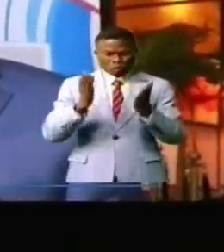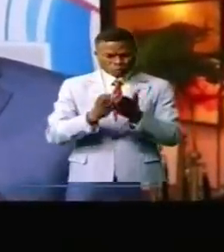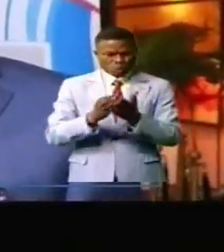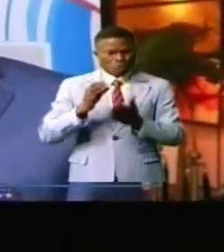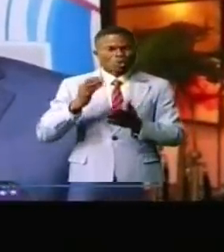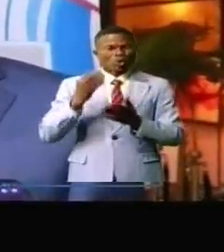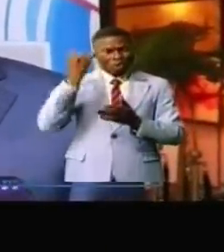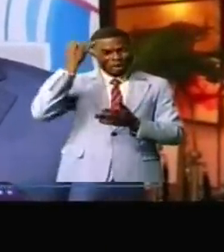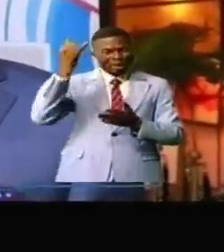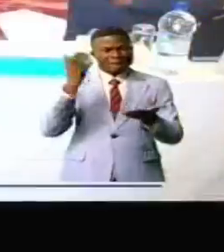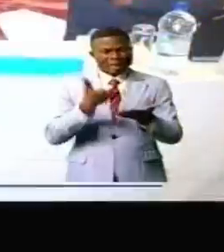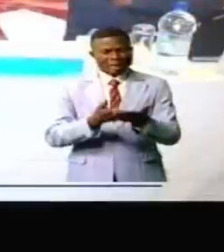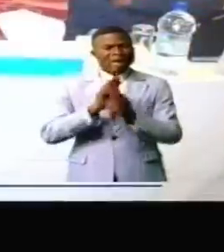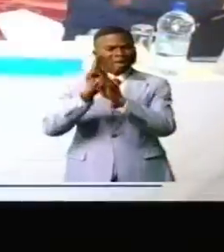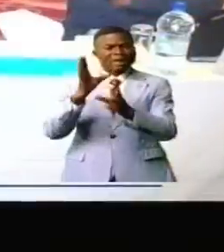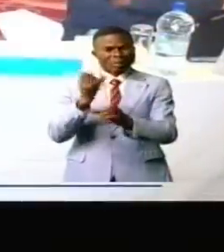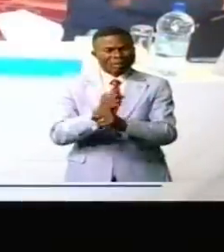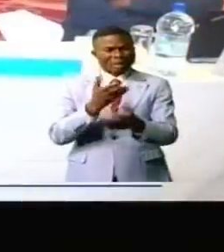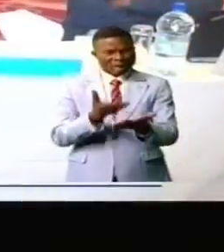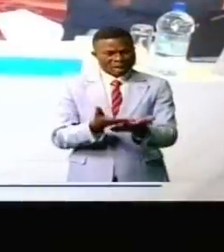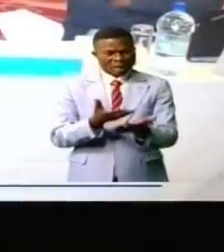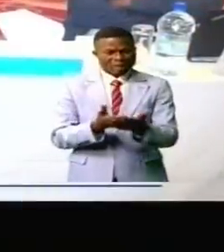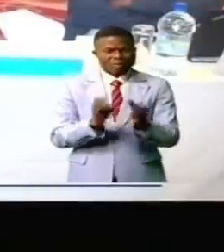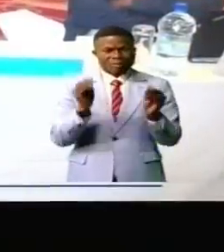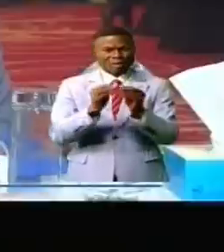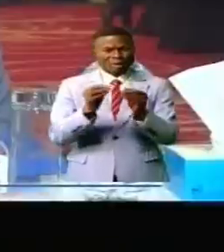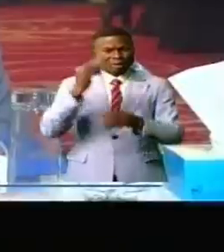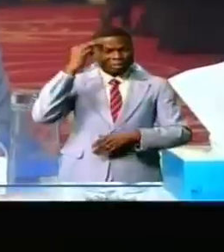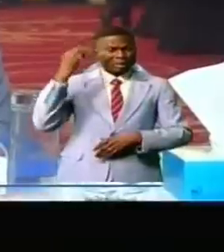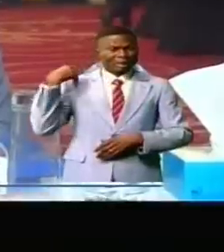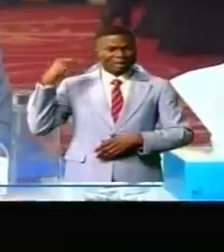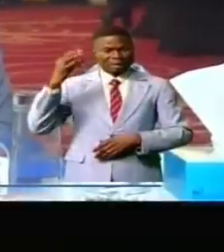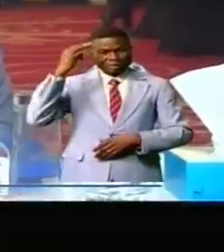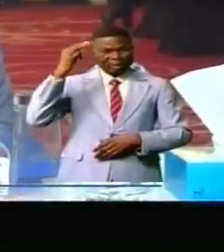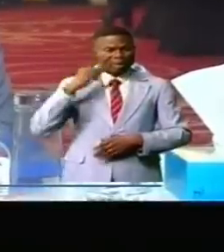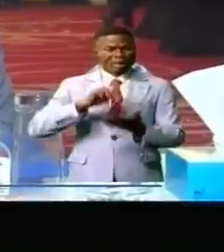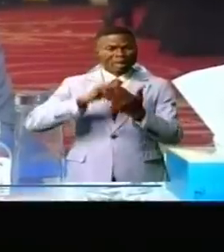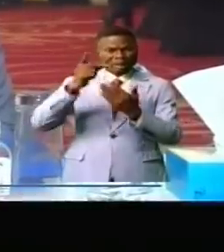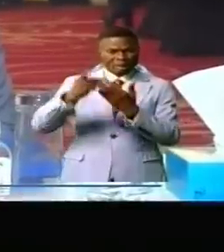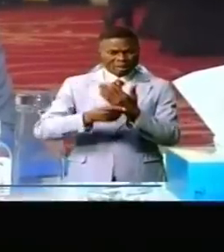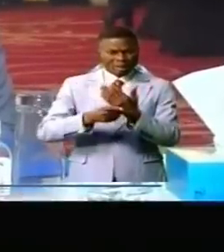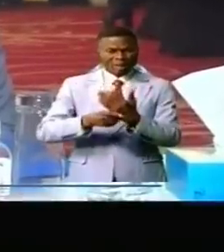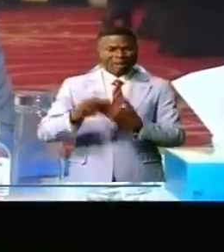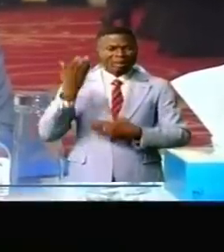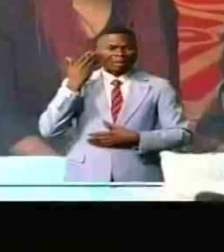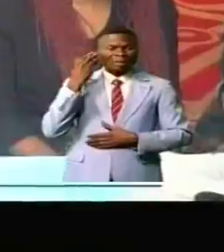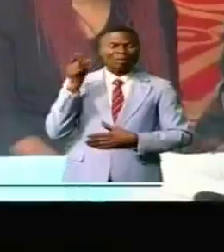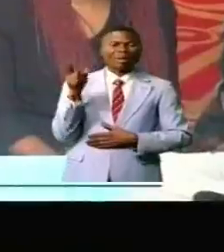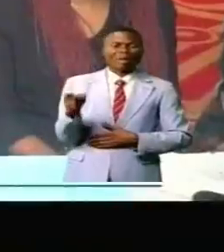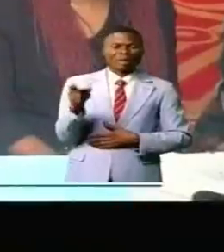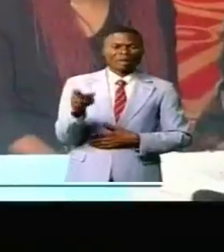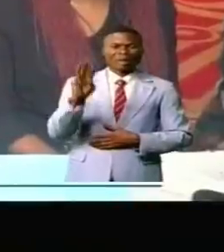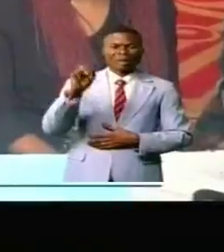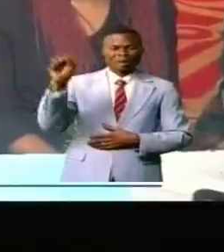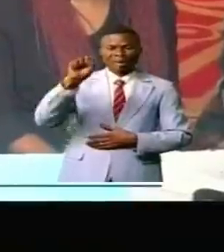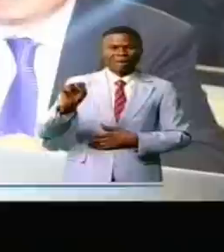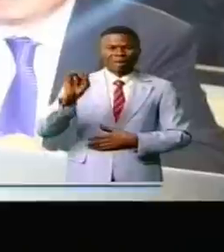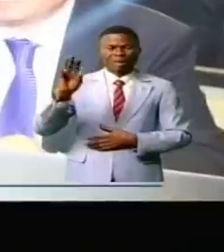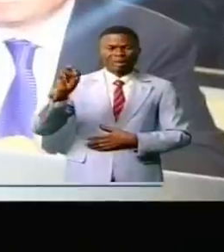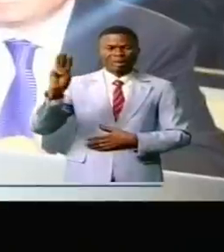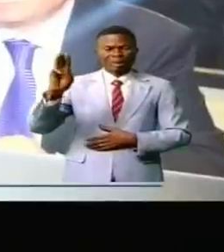et nous avons déjà des réponses. Réunion présidée par le ministre d'État, ministre du Plan, Christian Mwando Simba, à côté de la